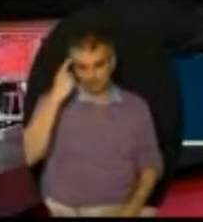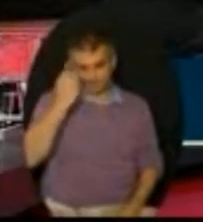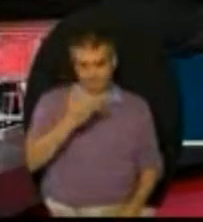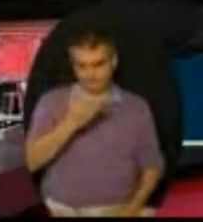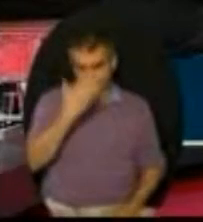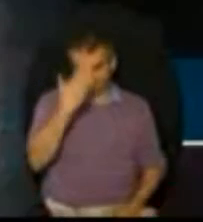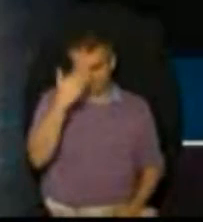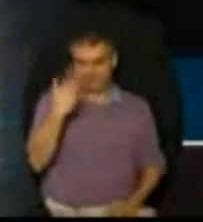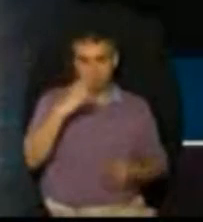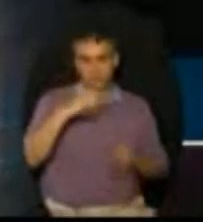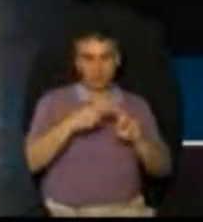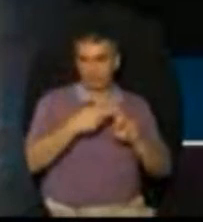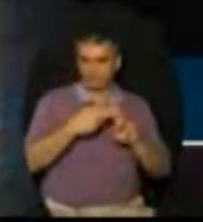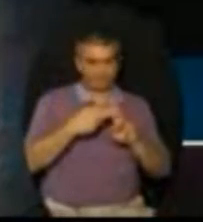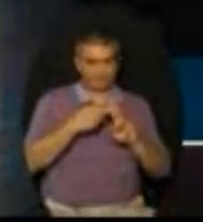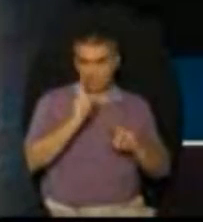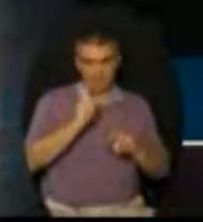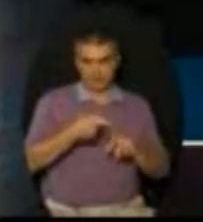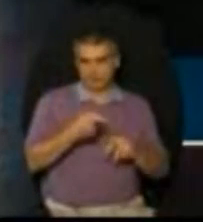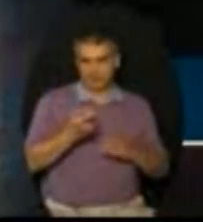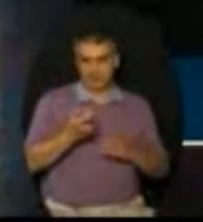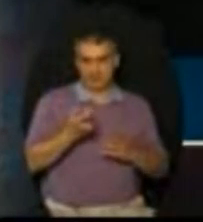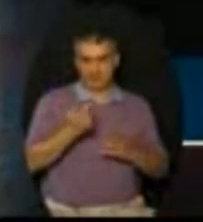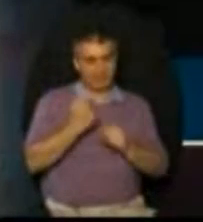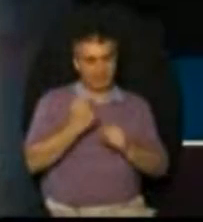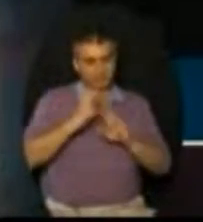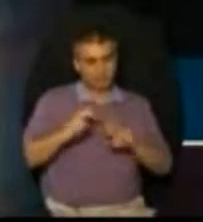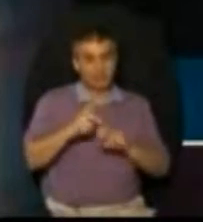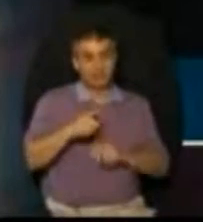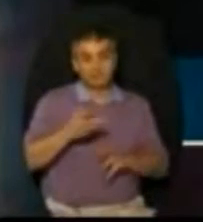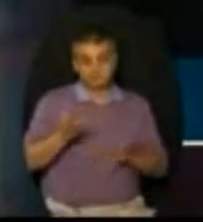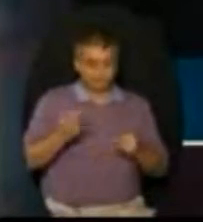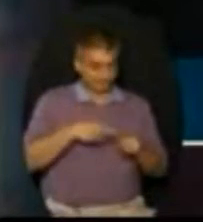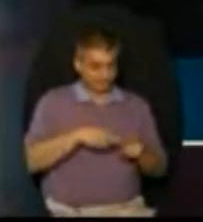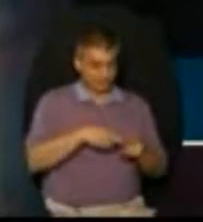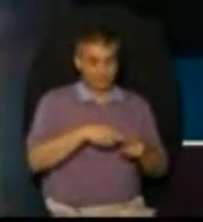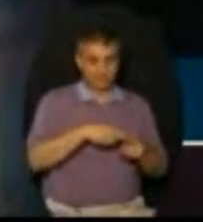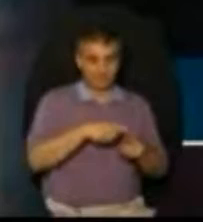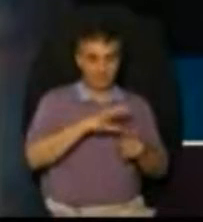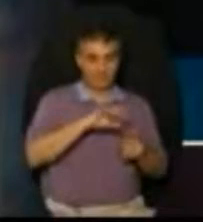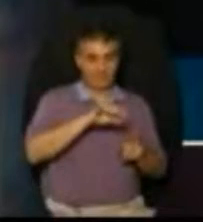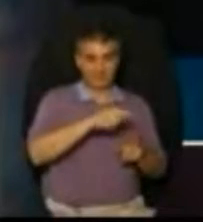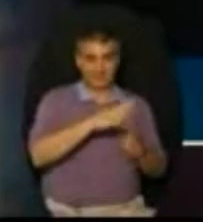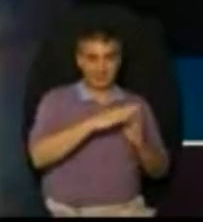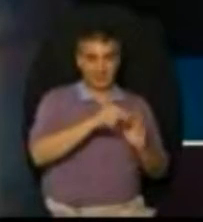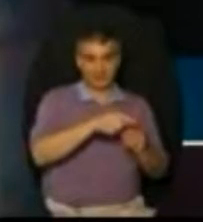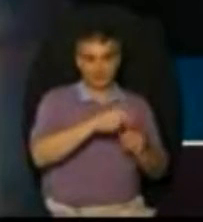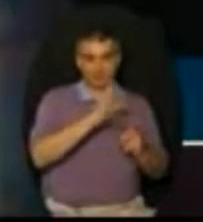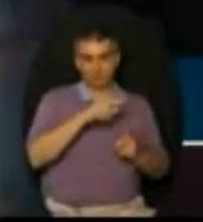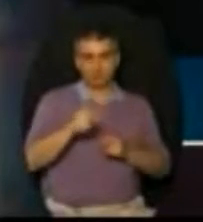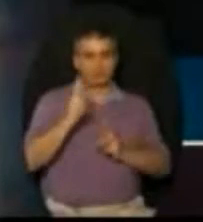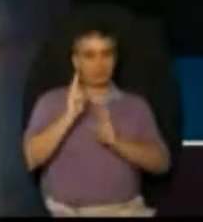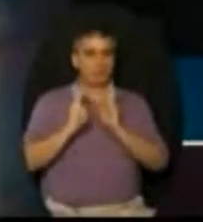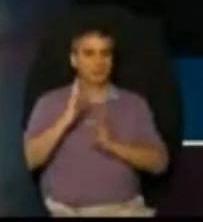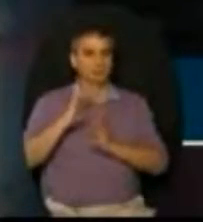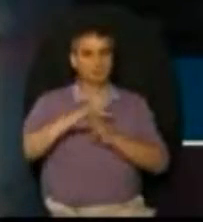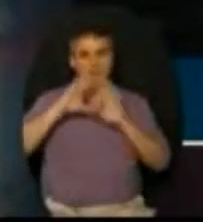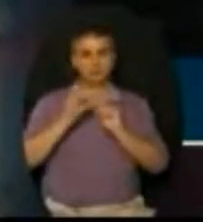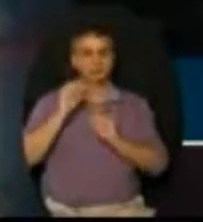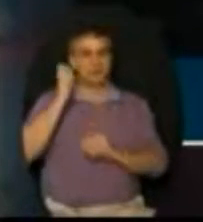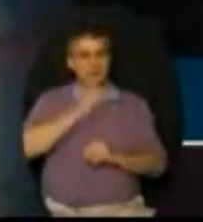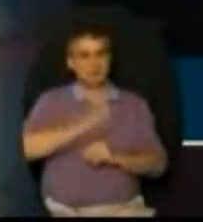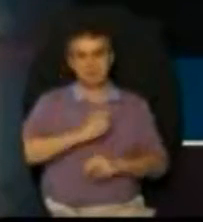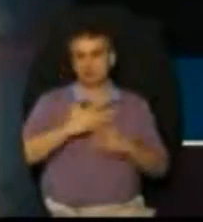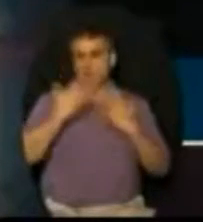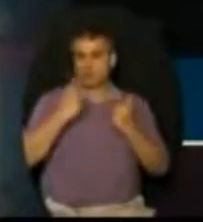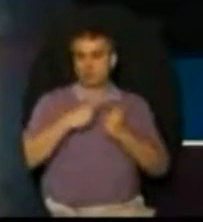וזה ידוע בעולם, פה לא צריך אפילו ללכת למחקרים, שלצד הקזינו, בתי קזינו, יש תעשייה של, של פשע